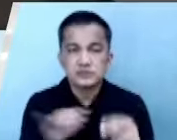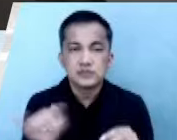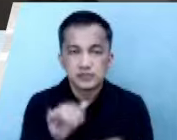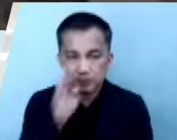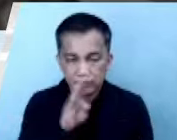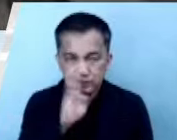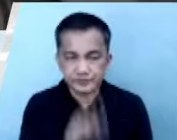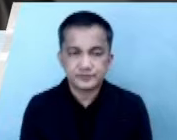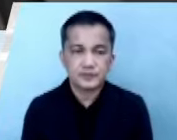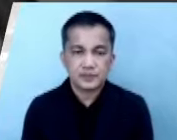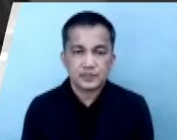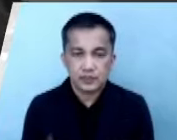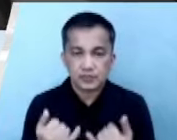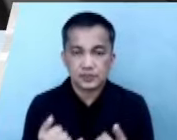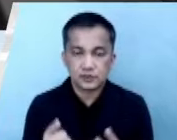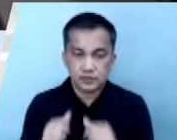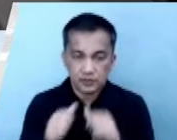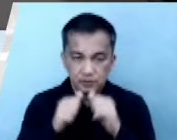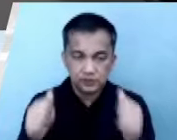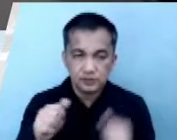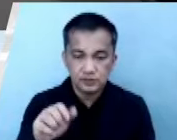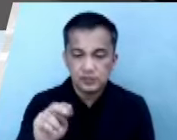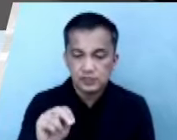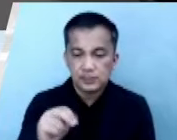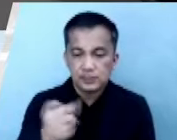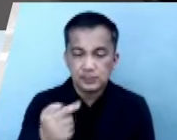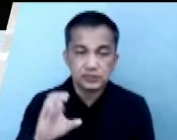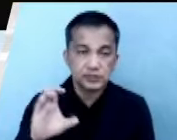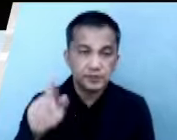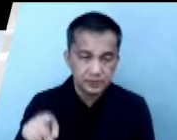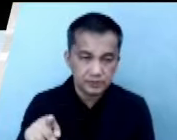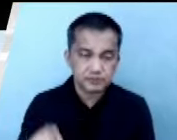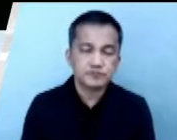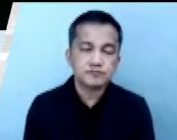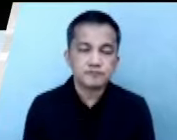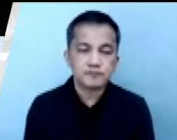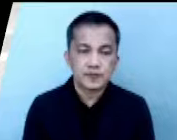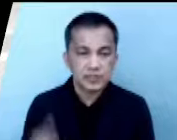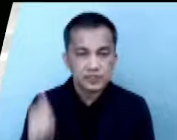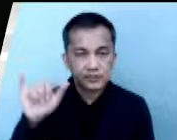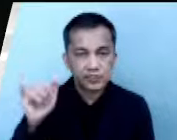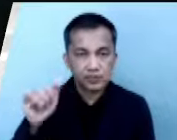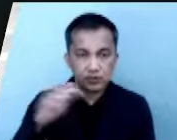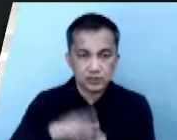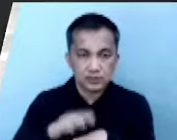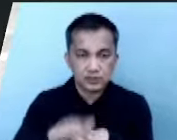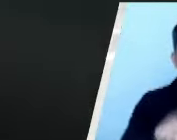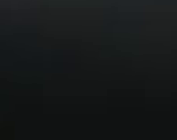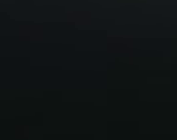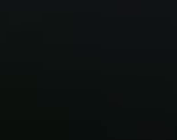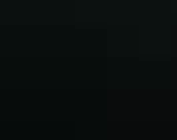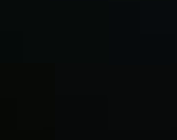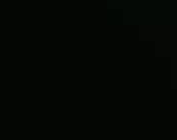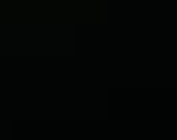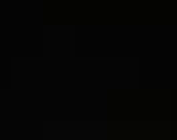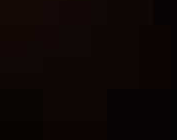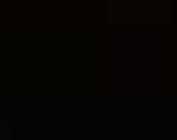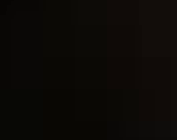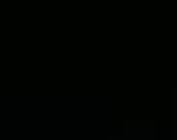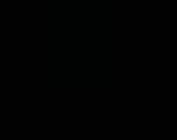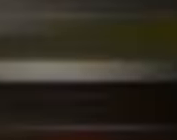Ngayong araw sa anunsyo ng National Grid Corporation of the Philippines, nasa yellow alert status muli ang Luzon Grid mula alauna hanggang alas 4